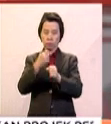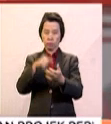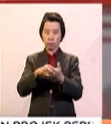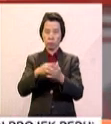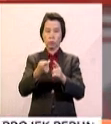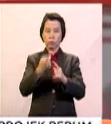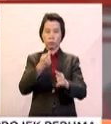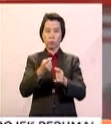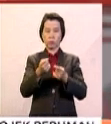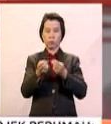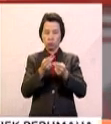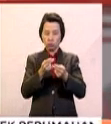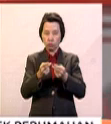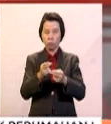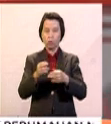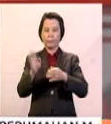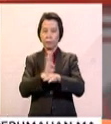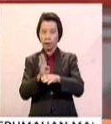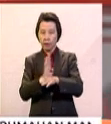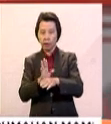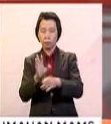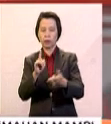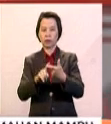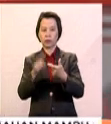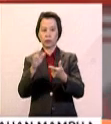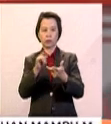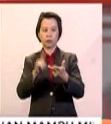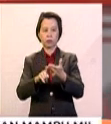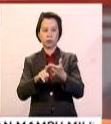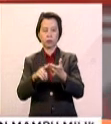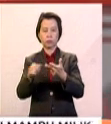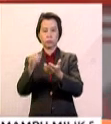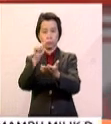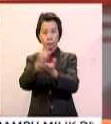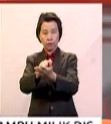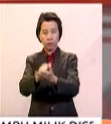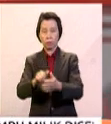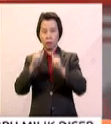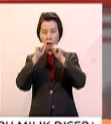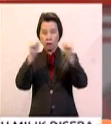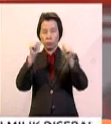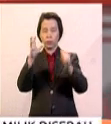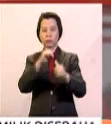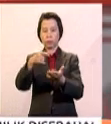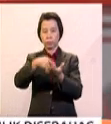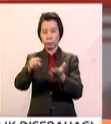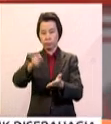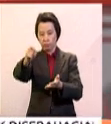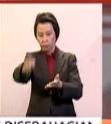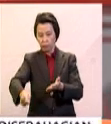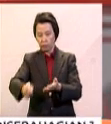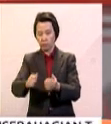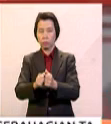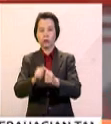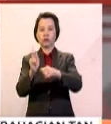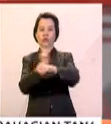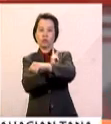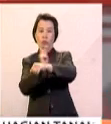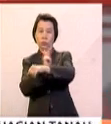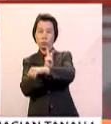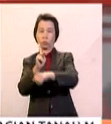daripada segi keusahawanan, perniagaan dan pemadanaan awam. Dan selain pembiayaan kredit, sektor koperasi